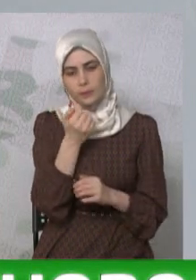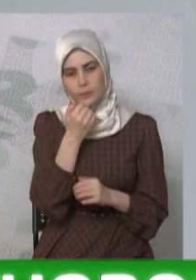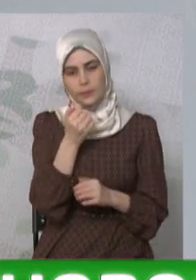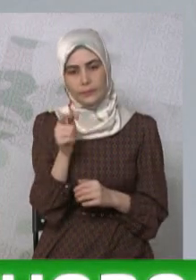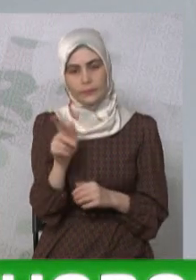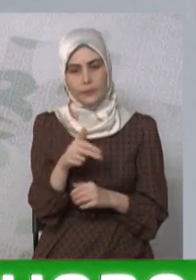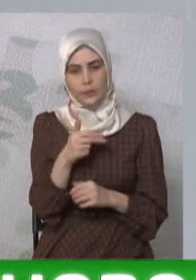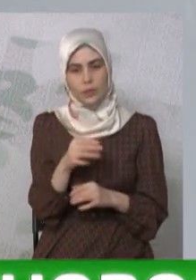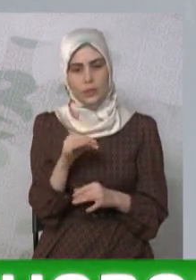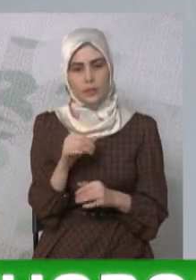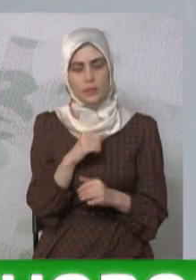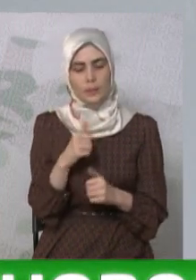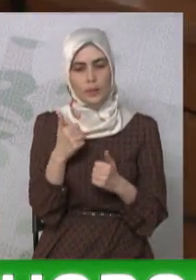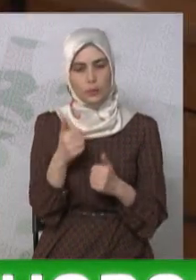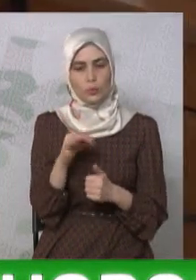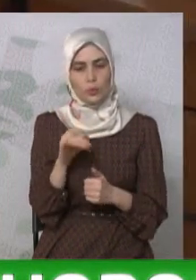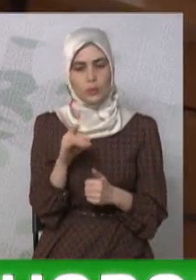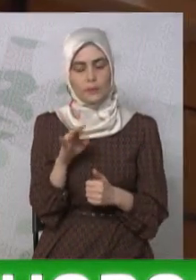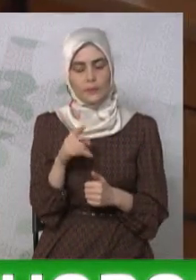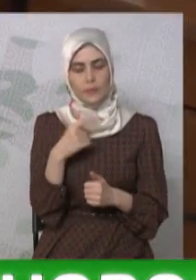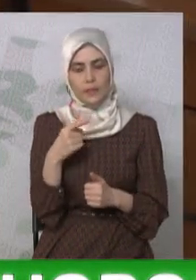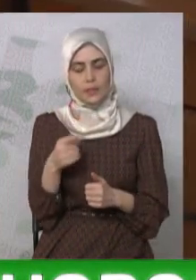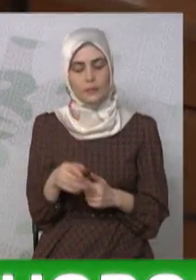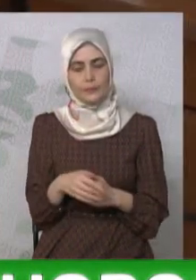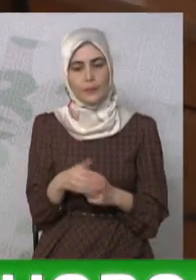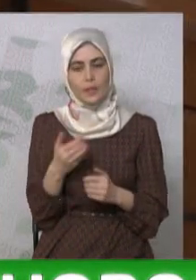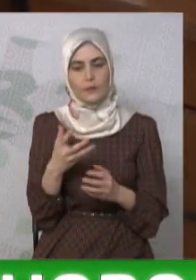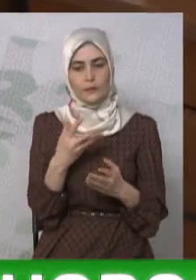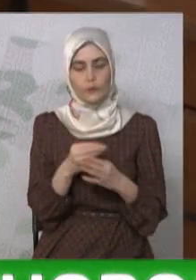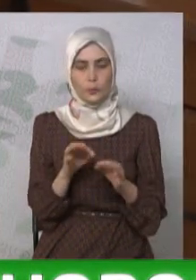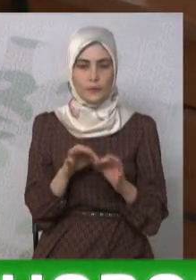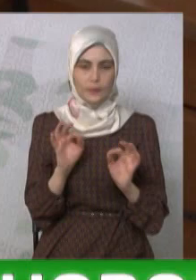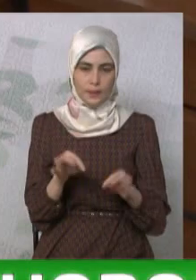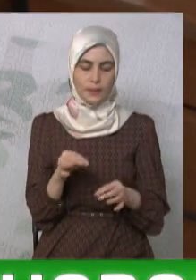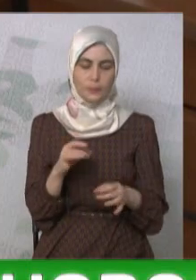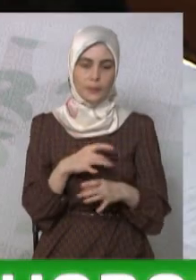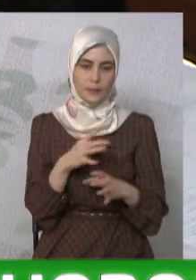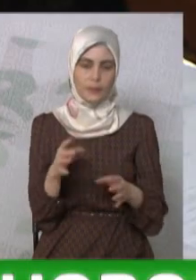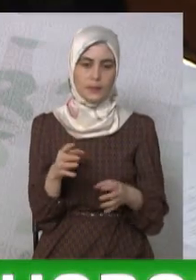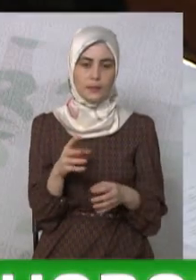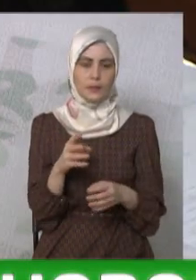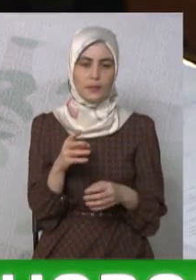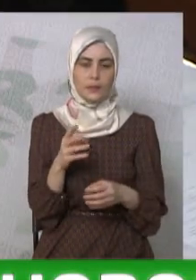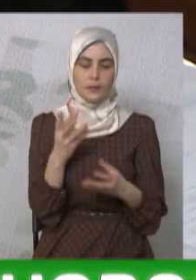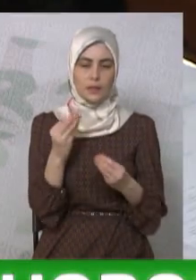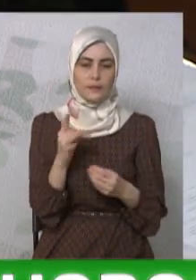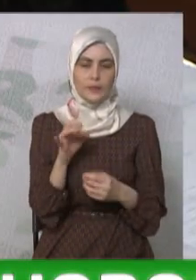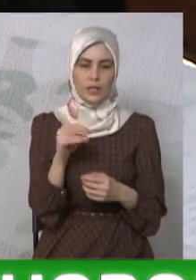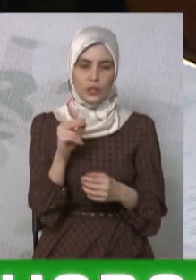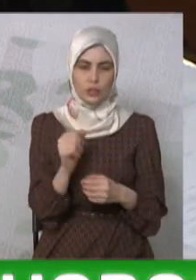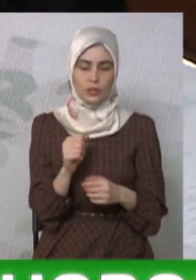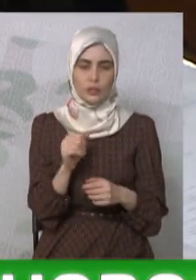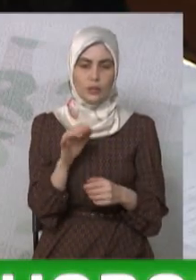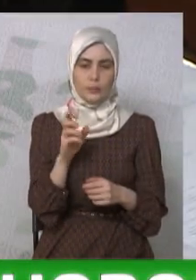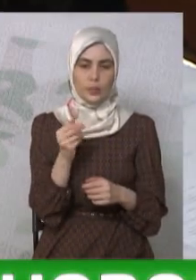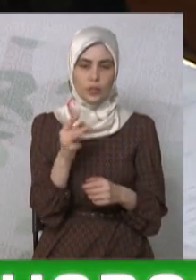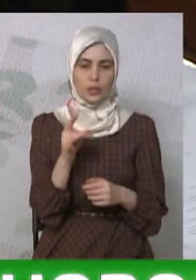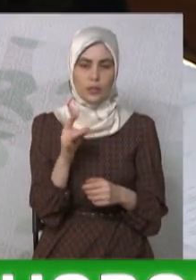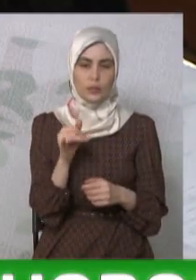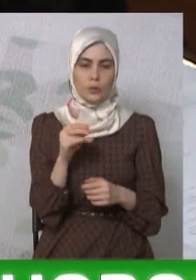все самые хорошие отзывы сказать. В свой профессиональный праздник, Международный день врача и Международный день уролога, Башир